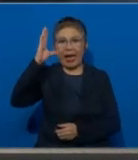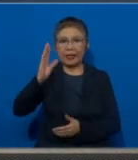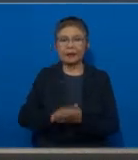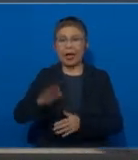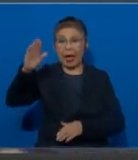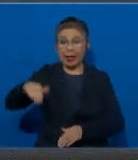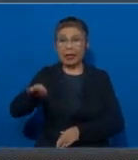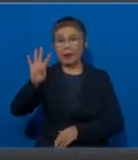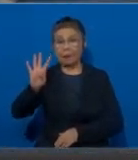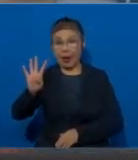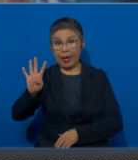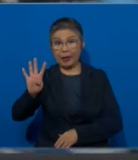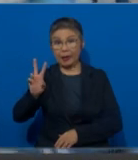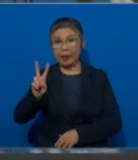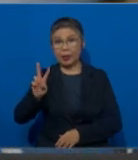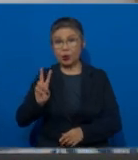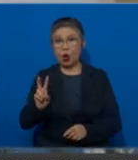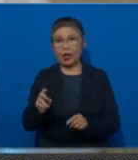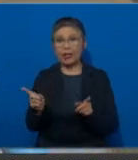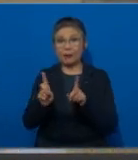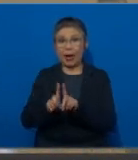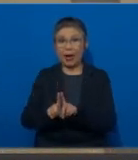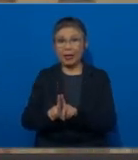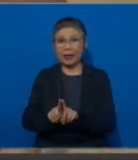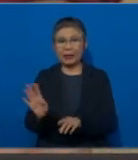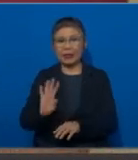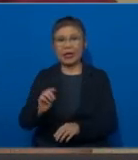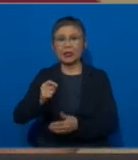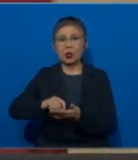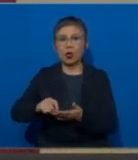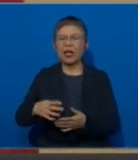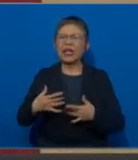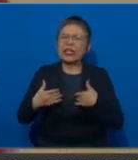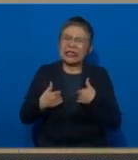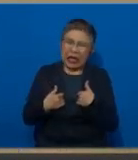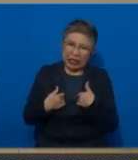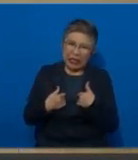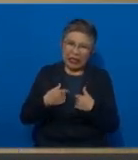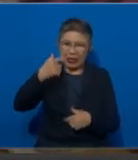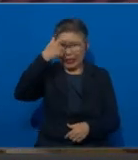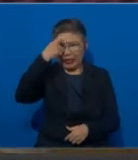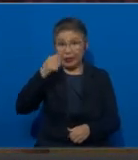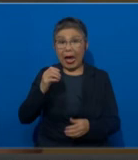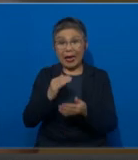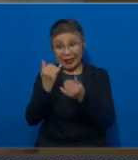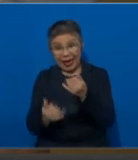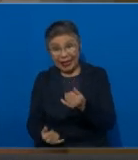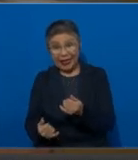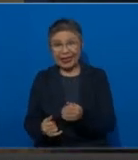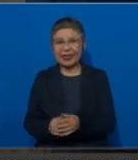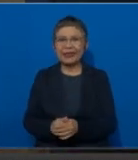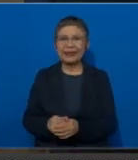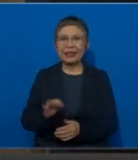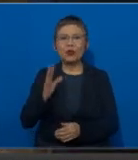anak keempat Ramadania 9 tahun hari ini tidak masuk sekolah karena kurang sehat. Anak terakhir yang paling kecil Asifa